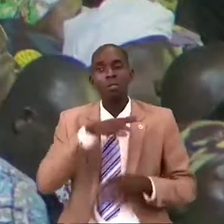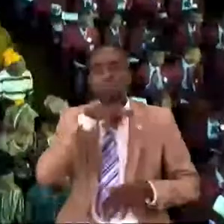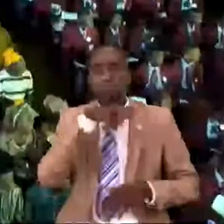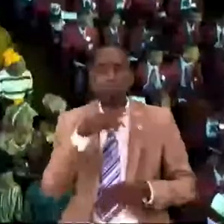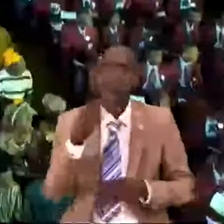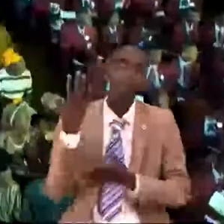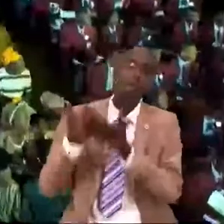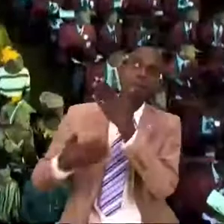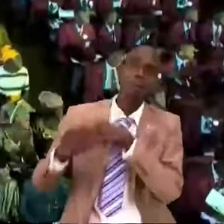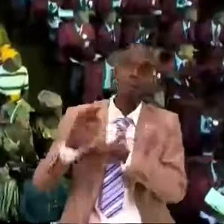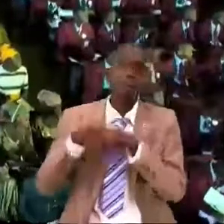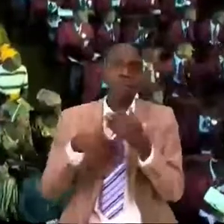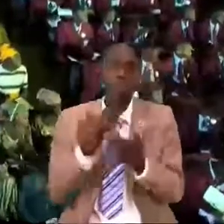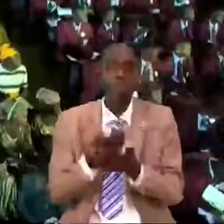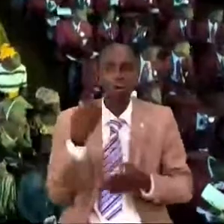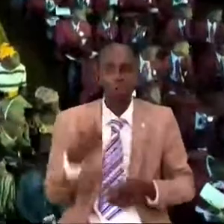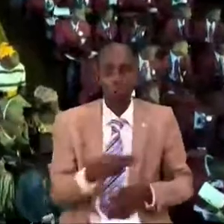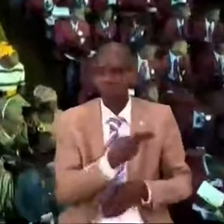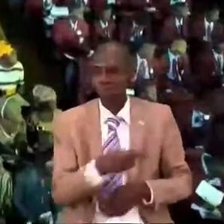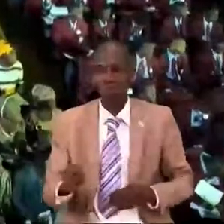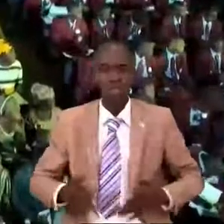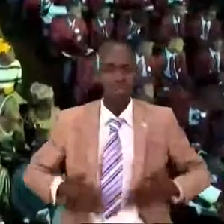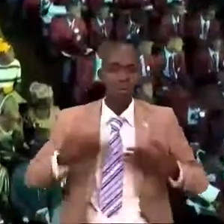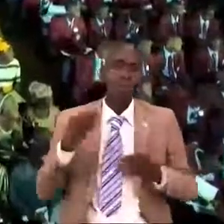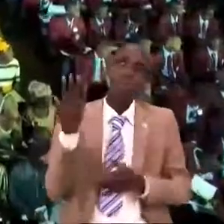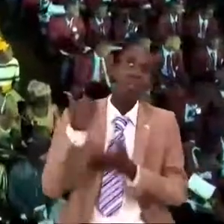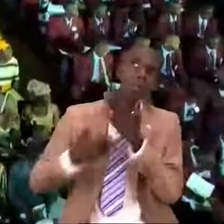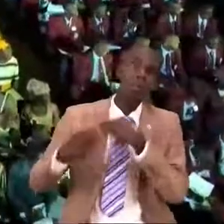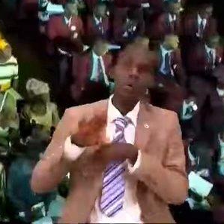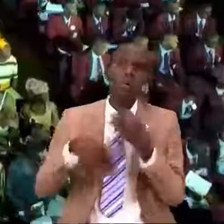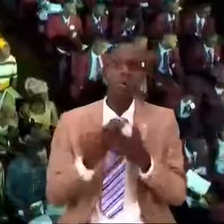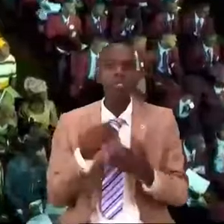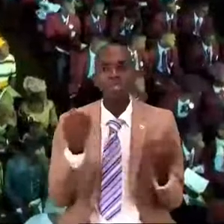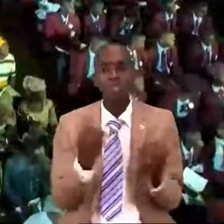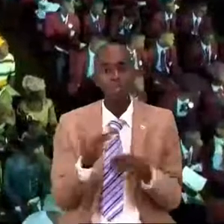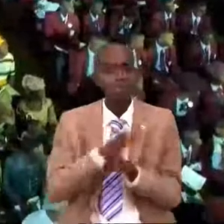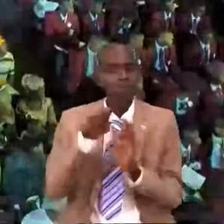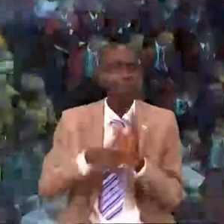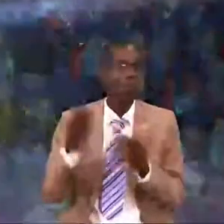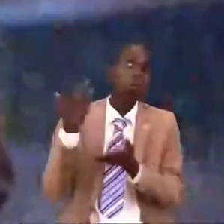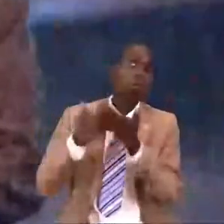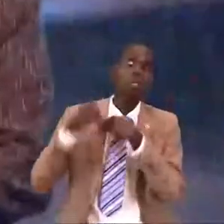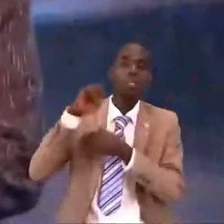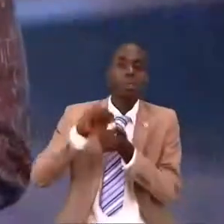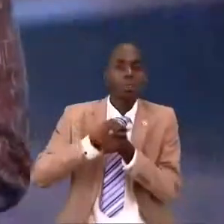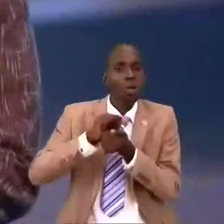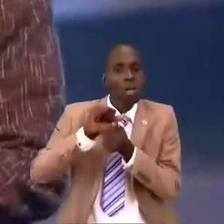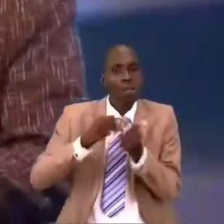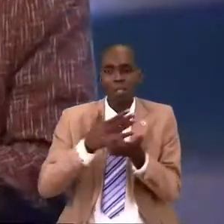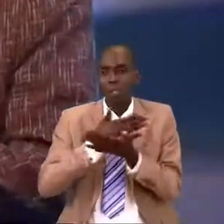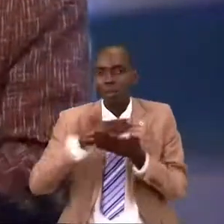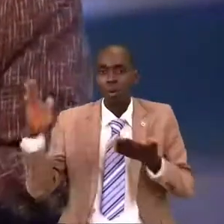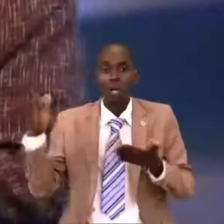vie pécheresse du passé, il lave toutes choses et purifie-moi de mon péché.